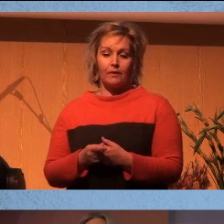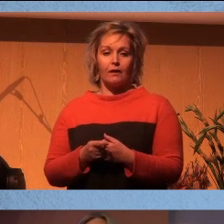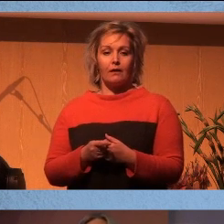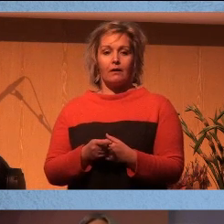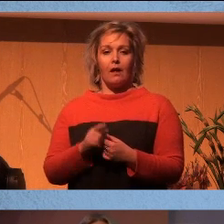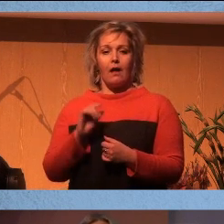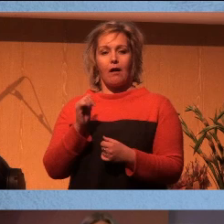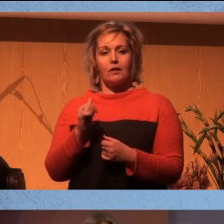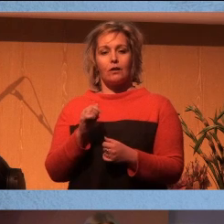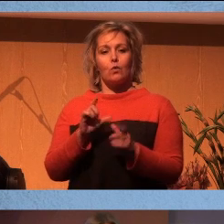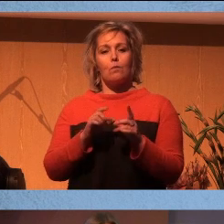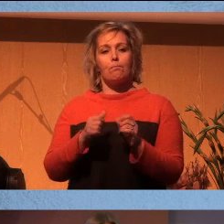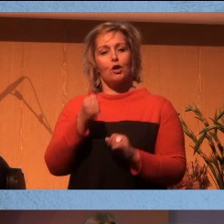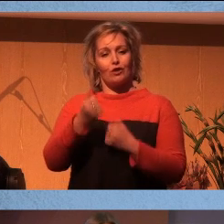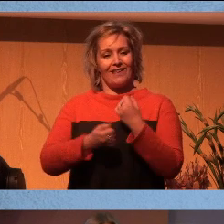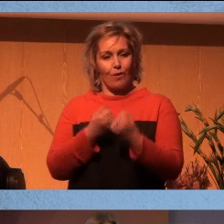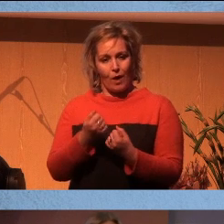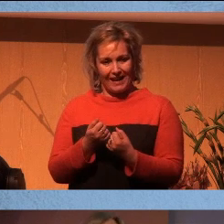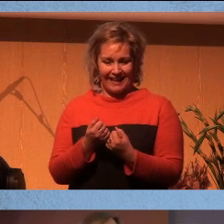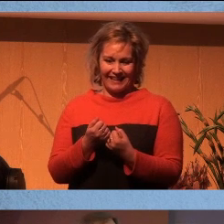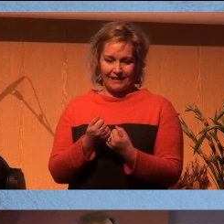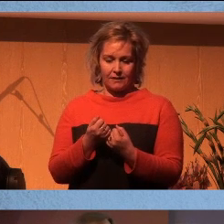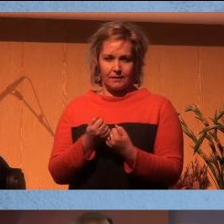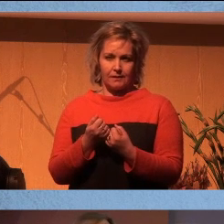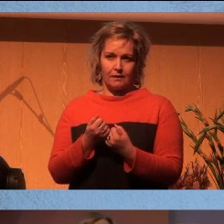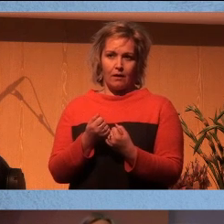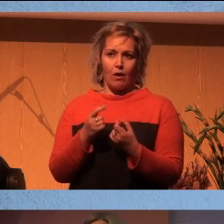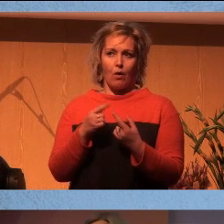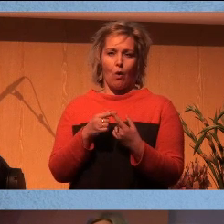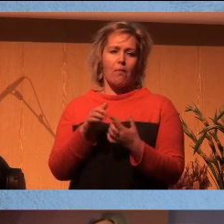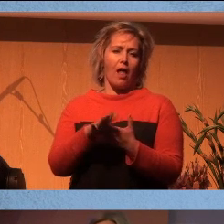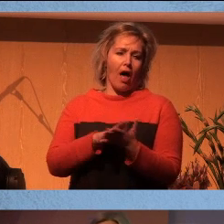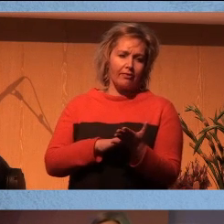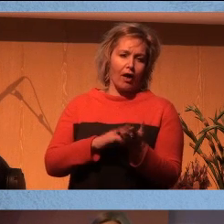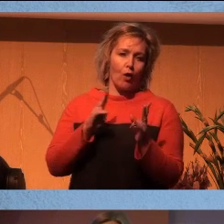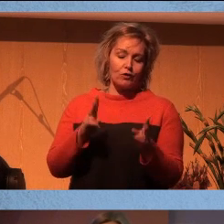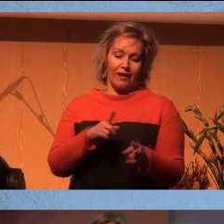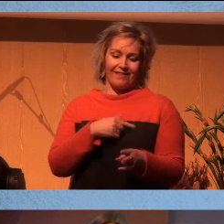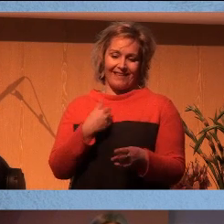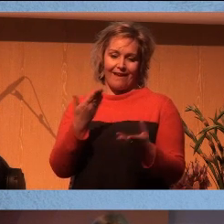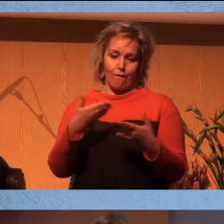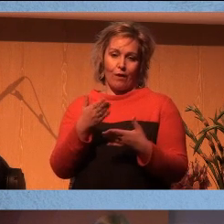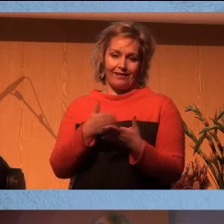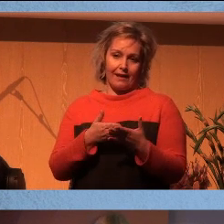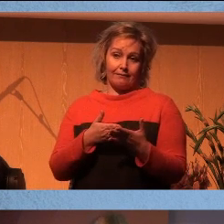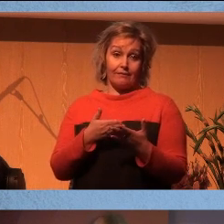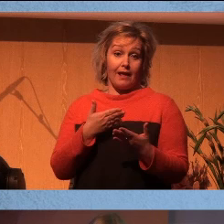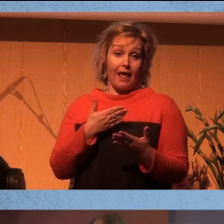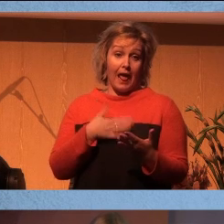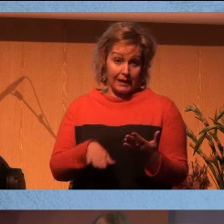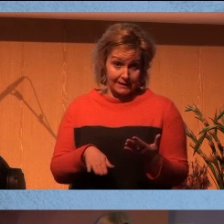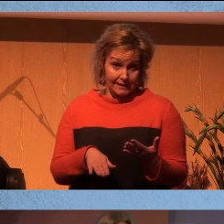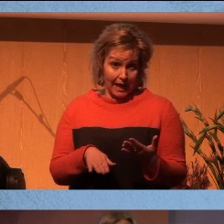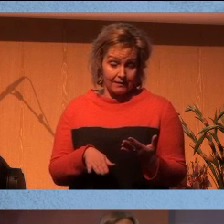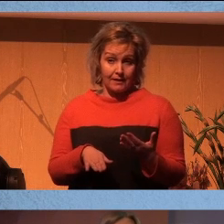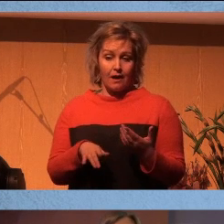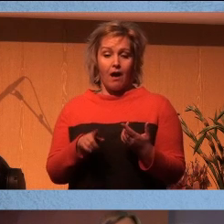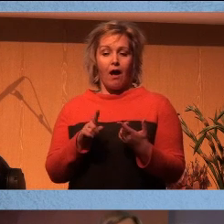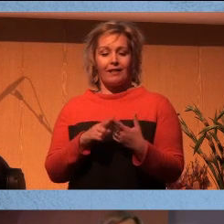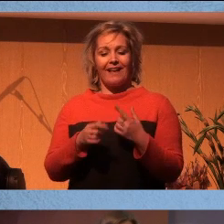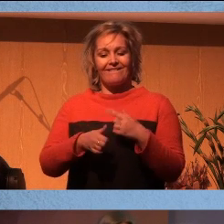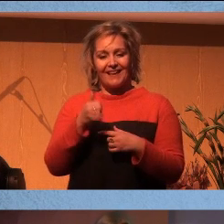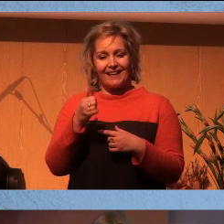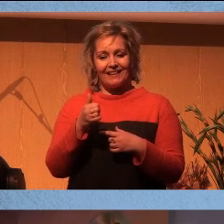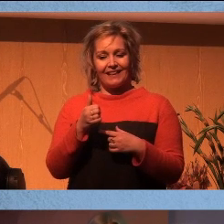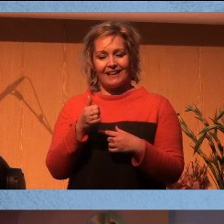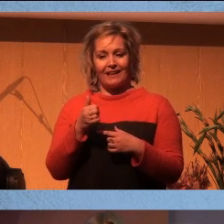fremst bemyndiggjøring. Og så antar man at vi også får en bedre helse. at det viktig